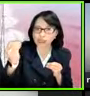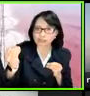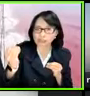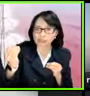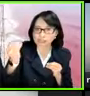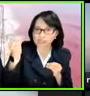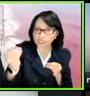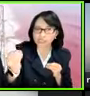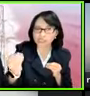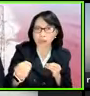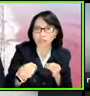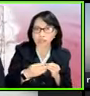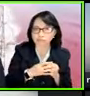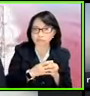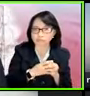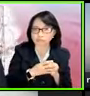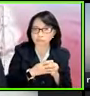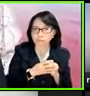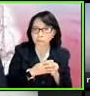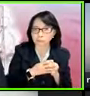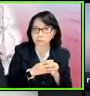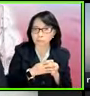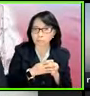atas kehidupannya